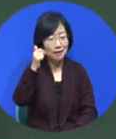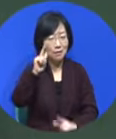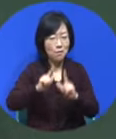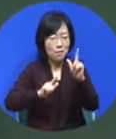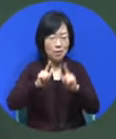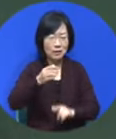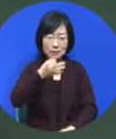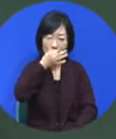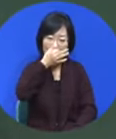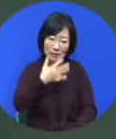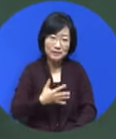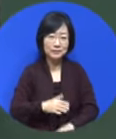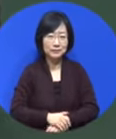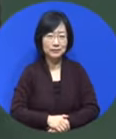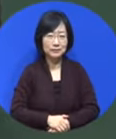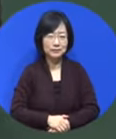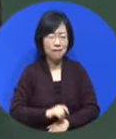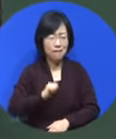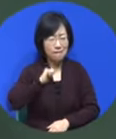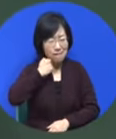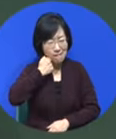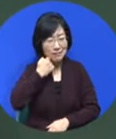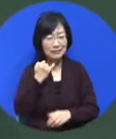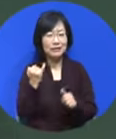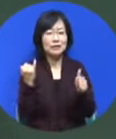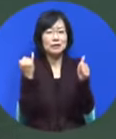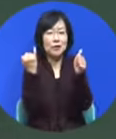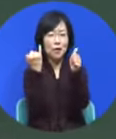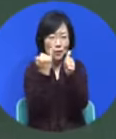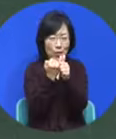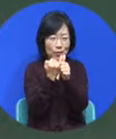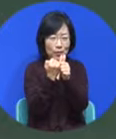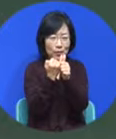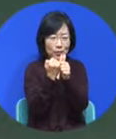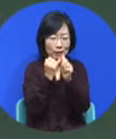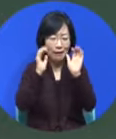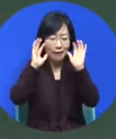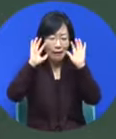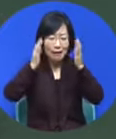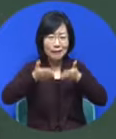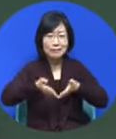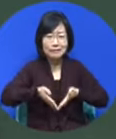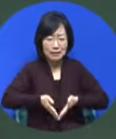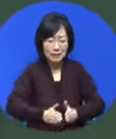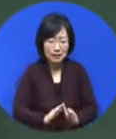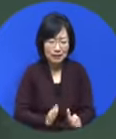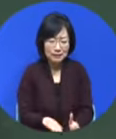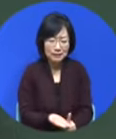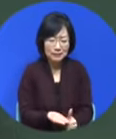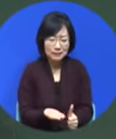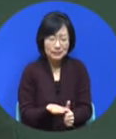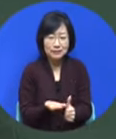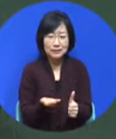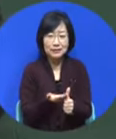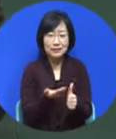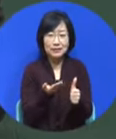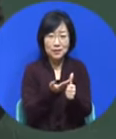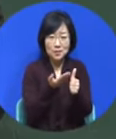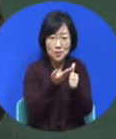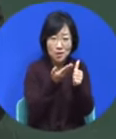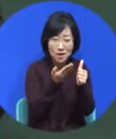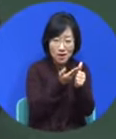힘든데요 힘들게 결혼해 가지고 또 힘들게 뭐 애 지금 나가 키우면서